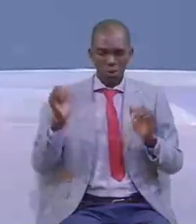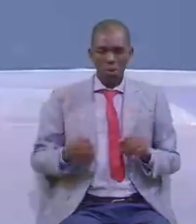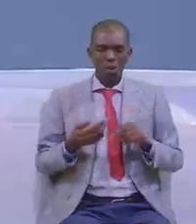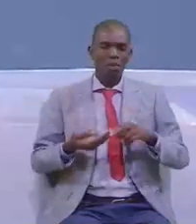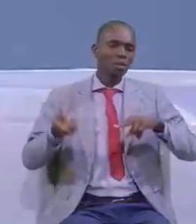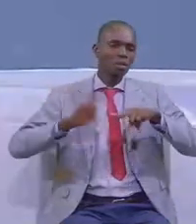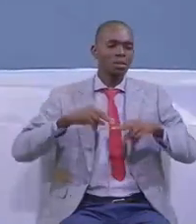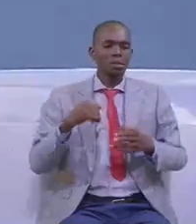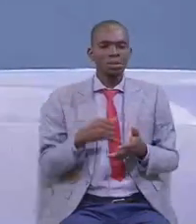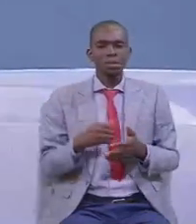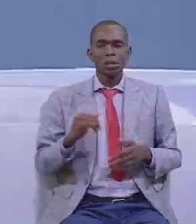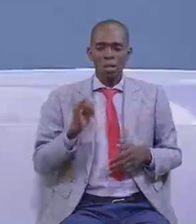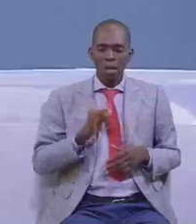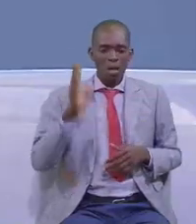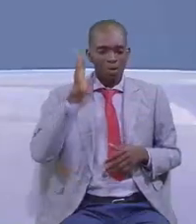Ah, je vais te donner plus.